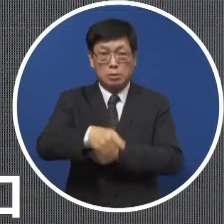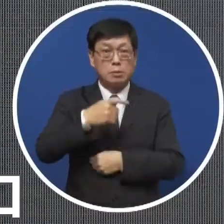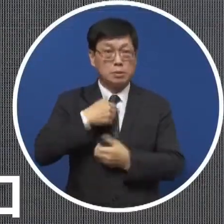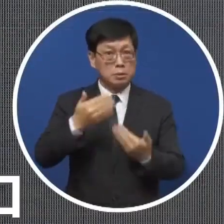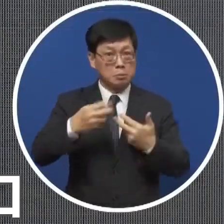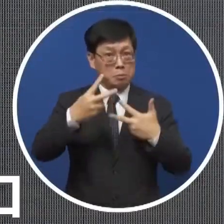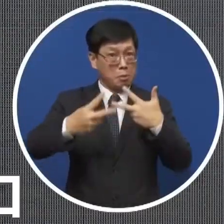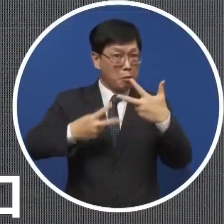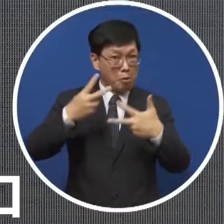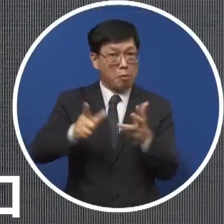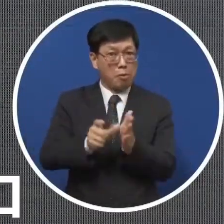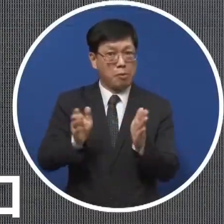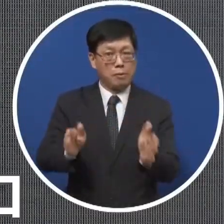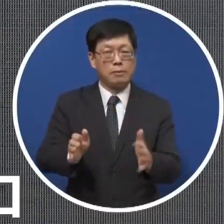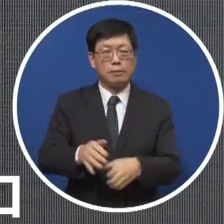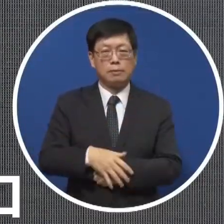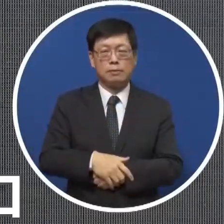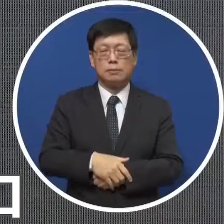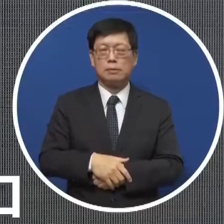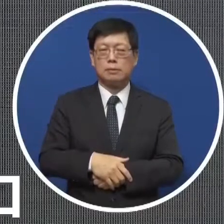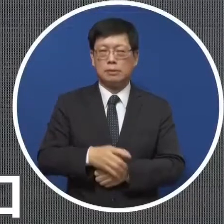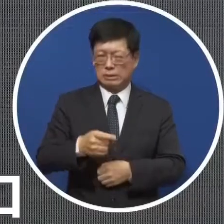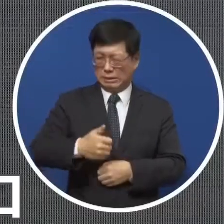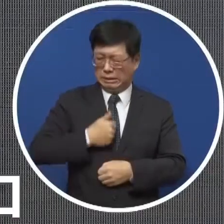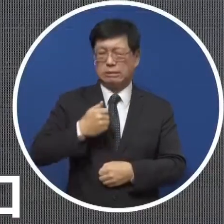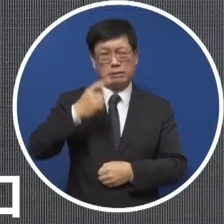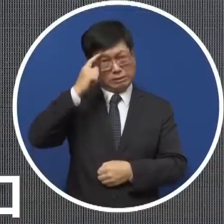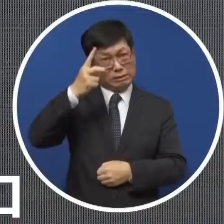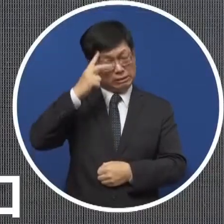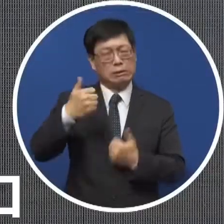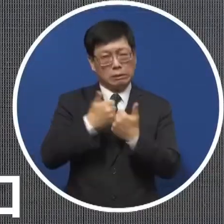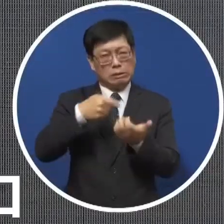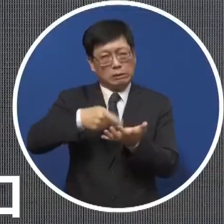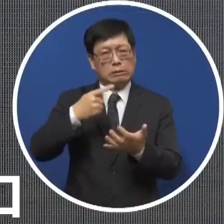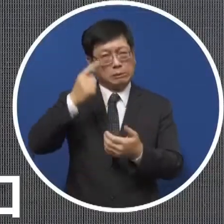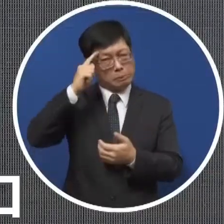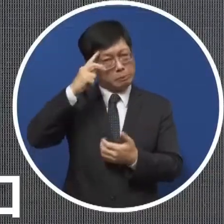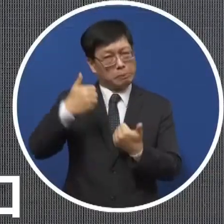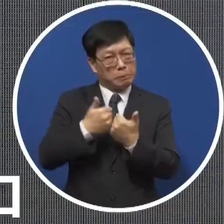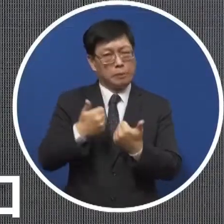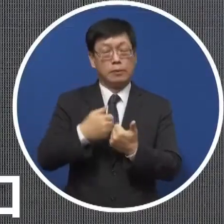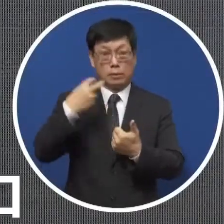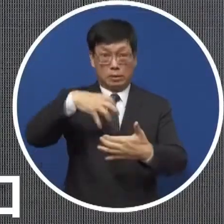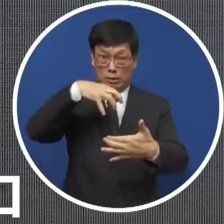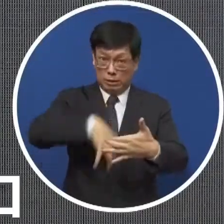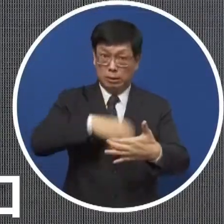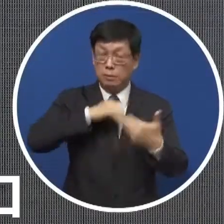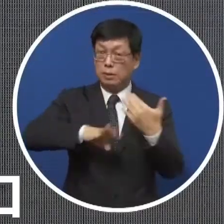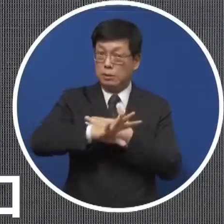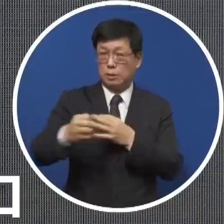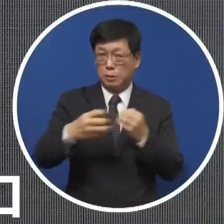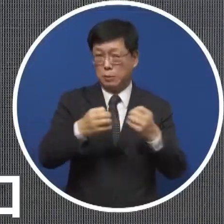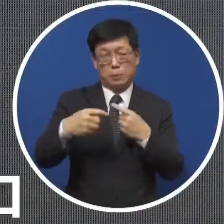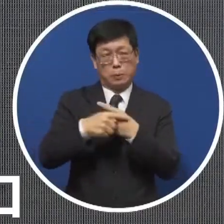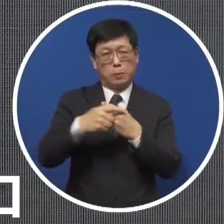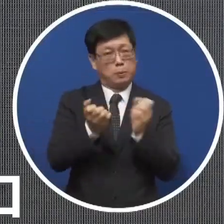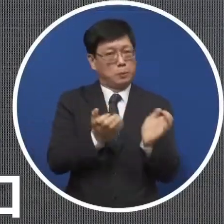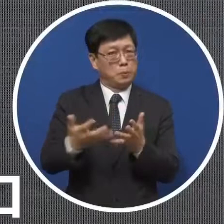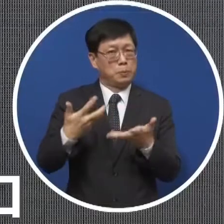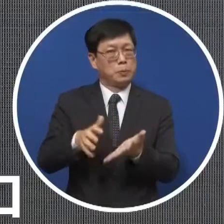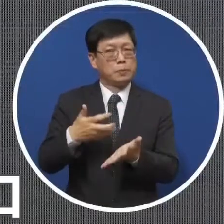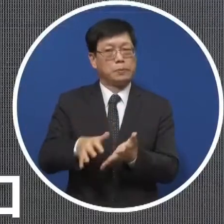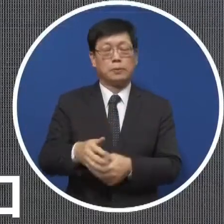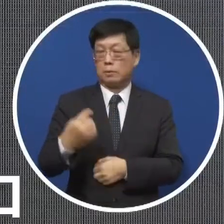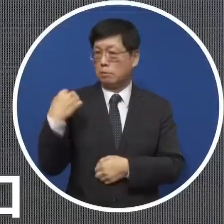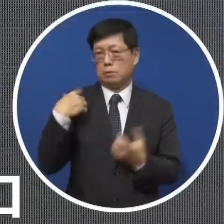来几乎是1-2天就要开一个专案会议，更不用讲内部的相关的讨论跟准备，